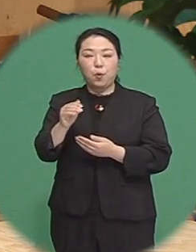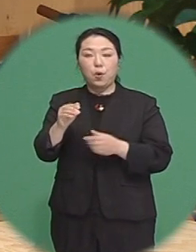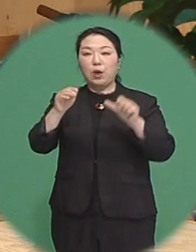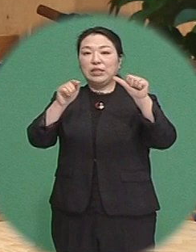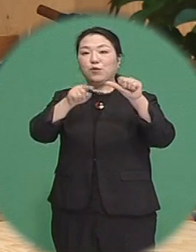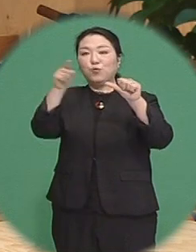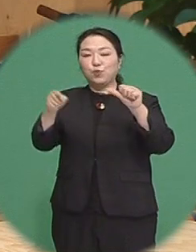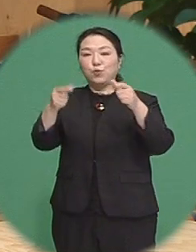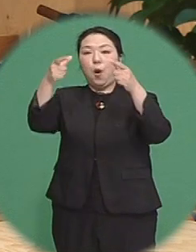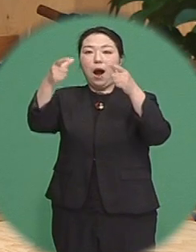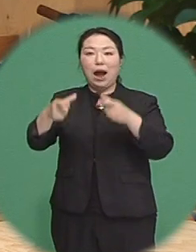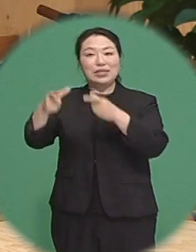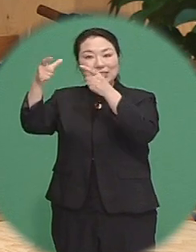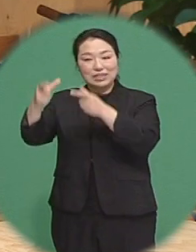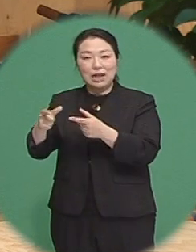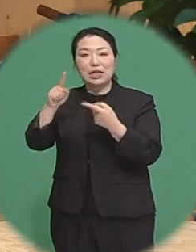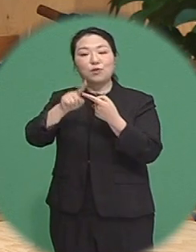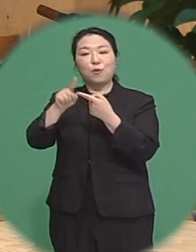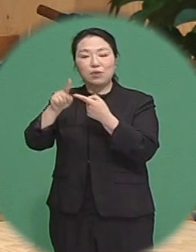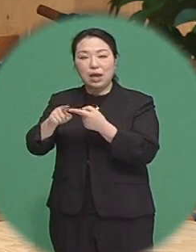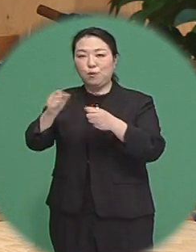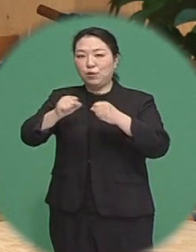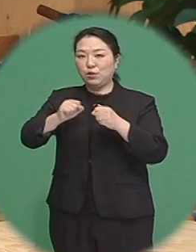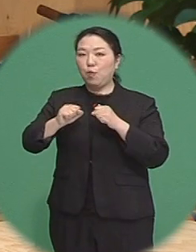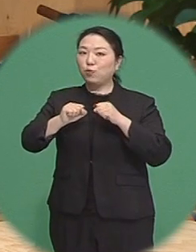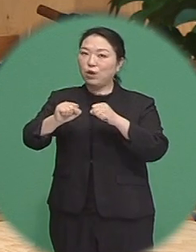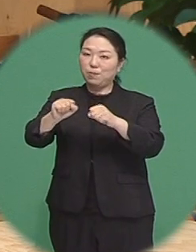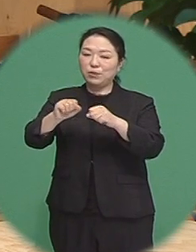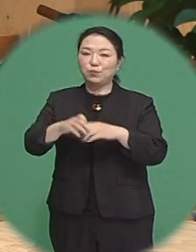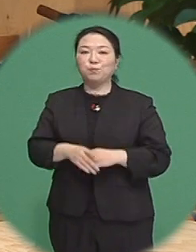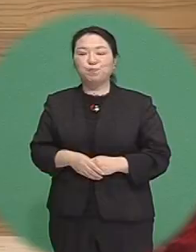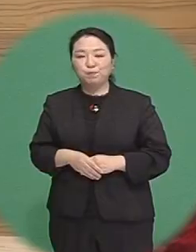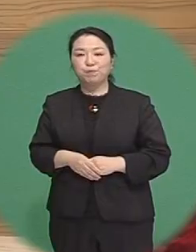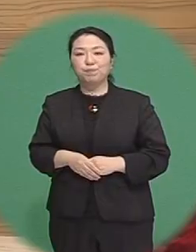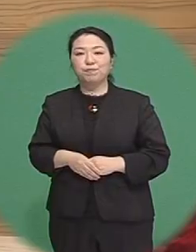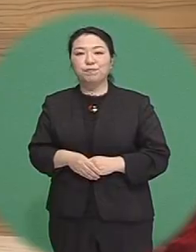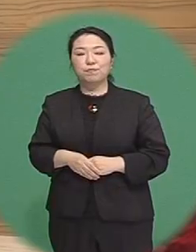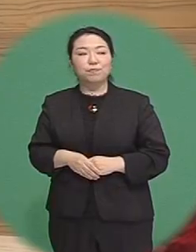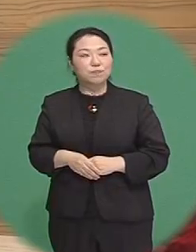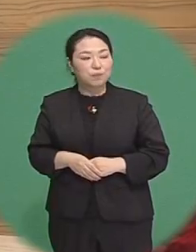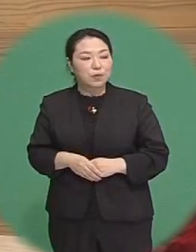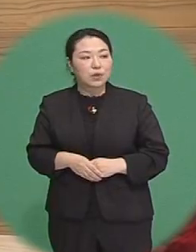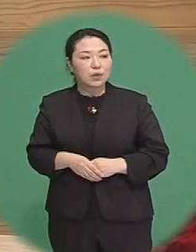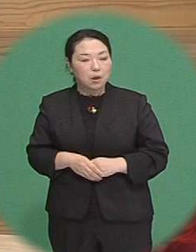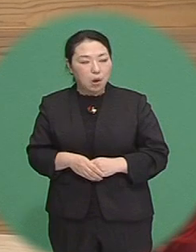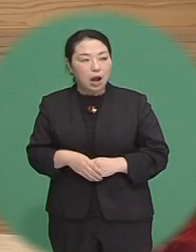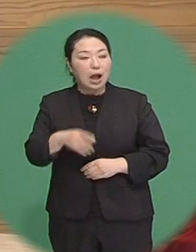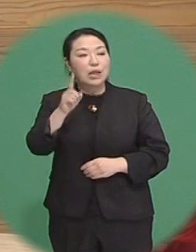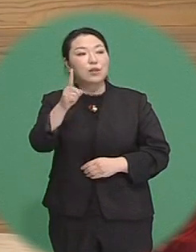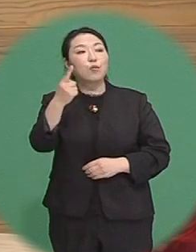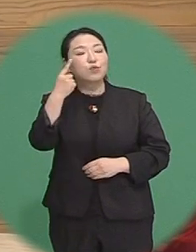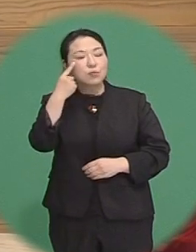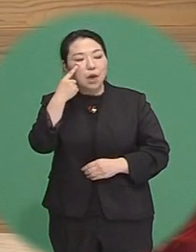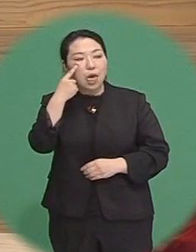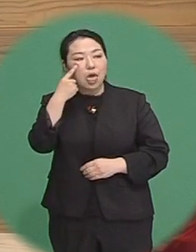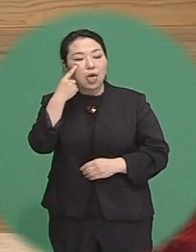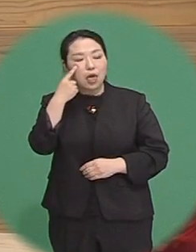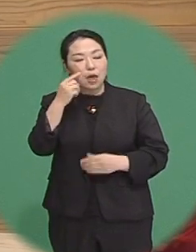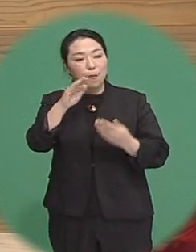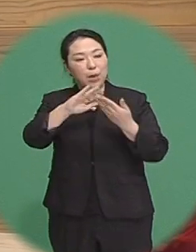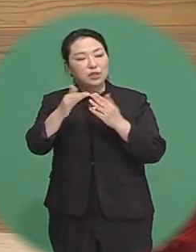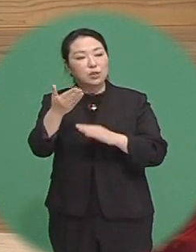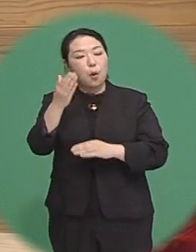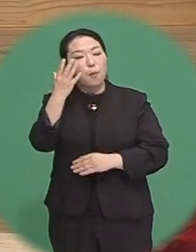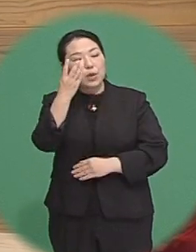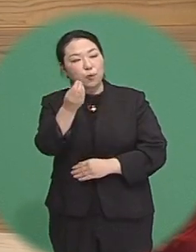あなたな取り組みを進めていきますそれでは一つ目の柱町の魅力を